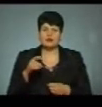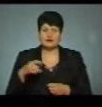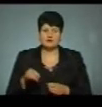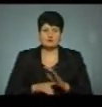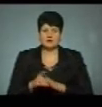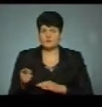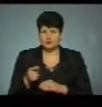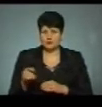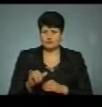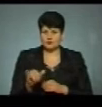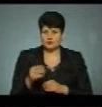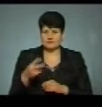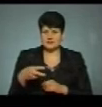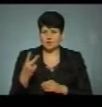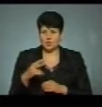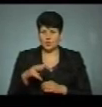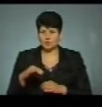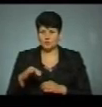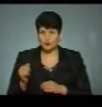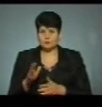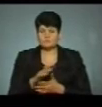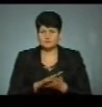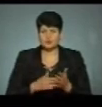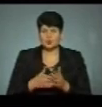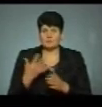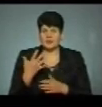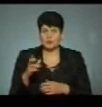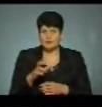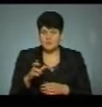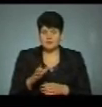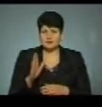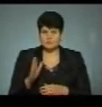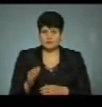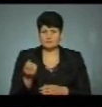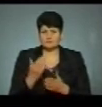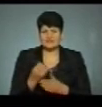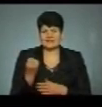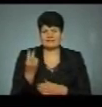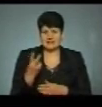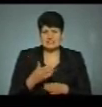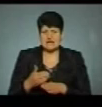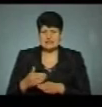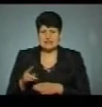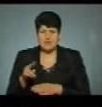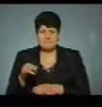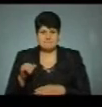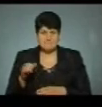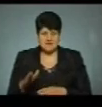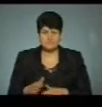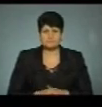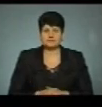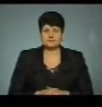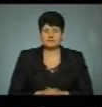розпочалися в Тернополі в суботу, 22 лютого, і триватимуть до 5 березня. Складаються із 12 етапів, розповіла організаторка Романна